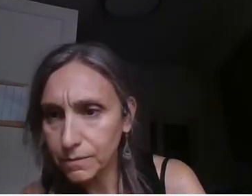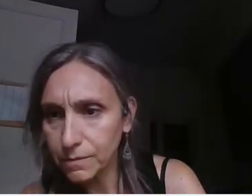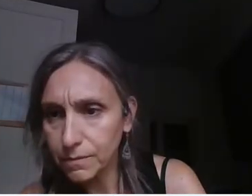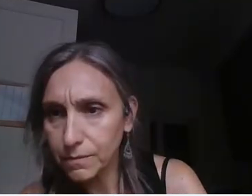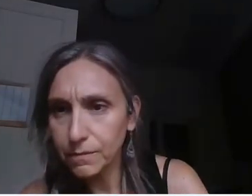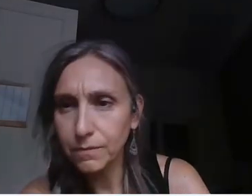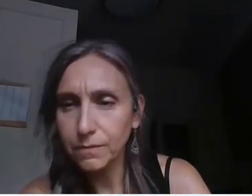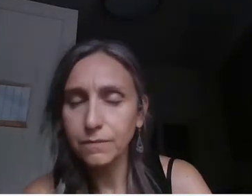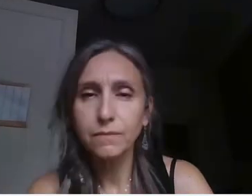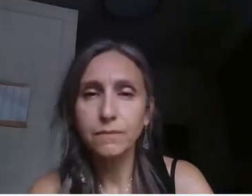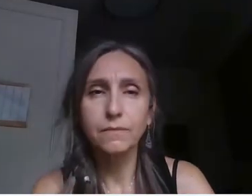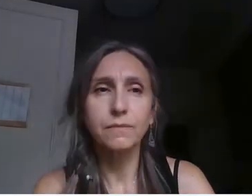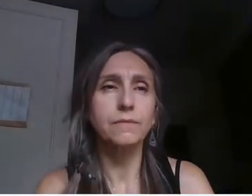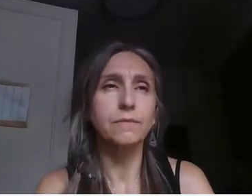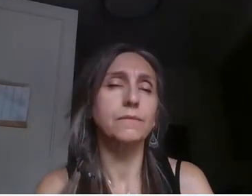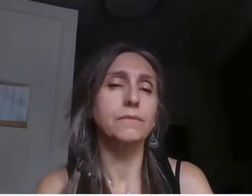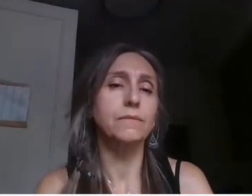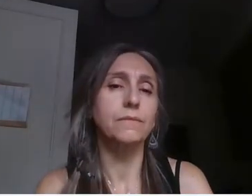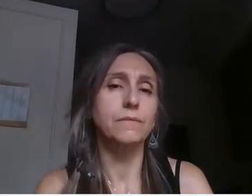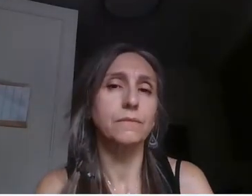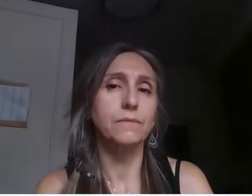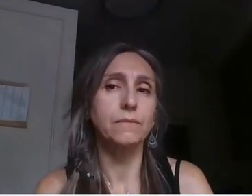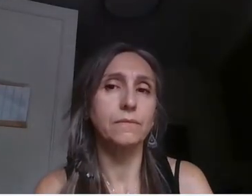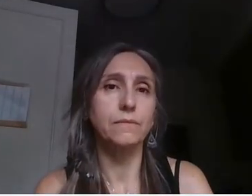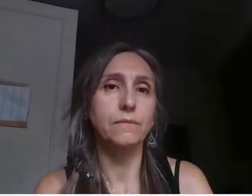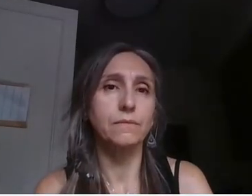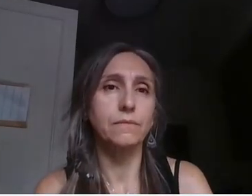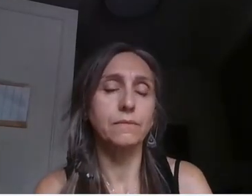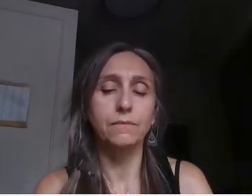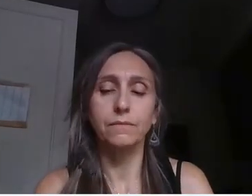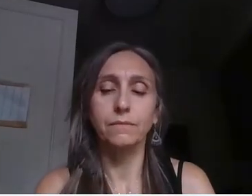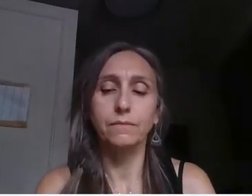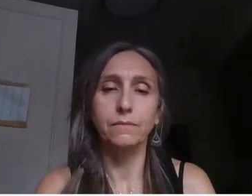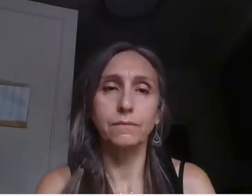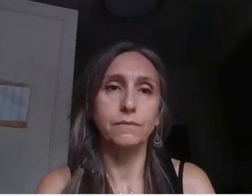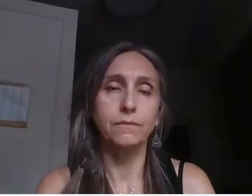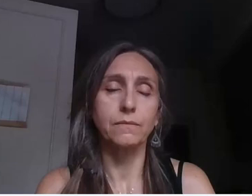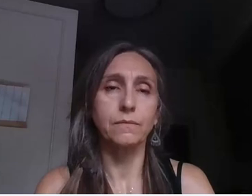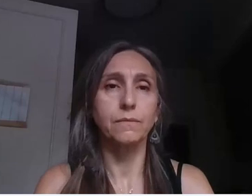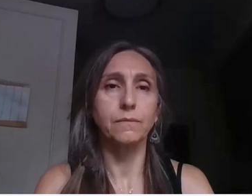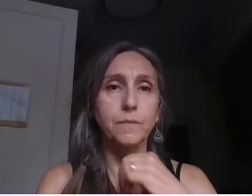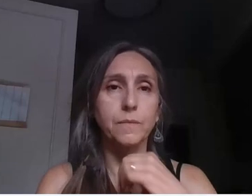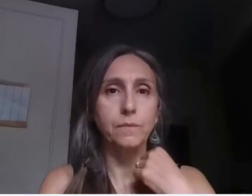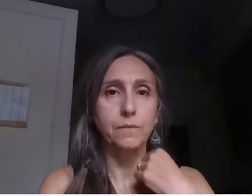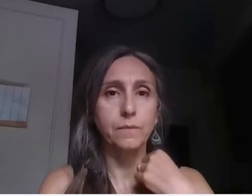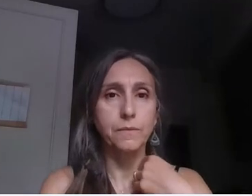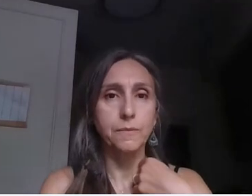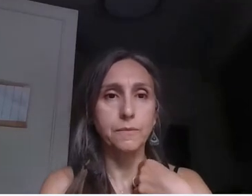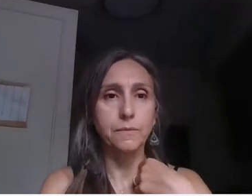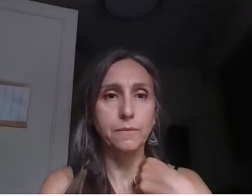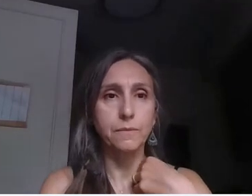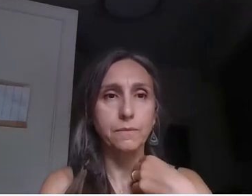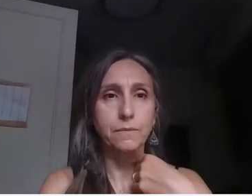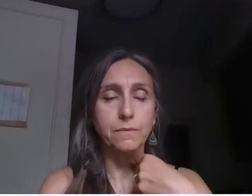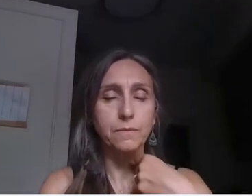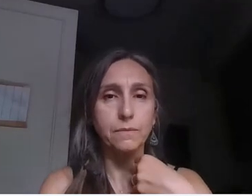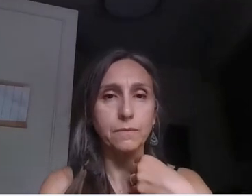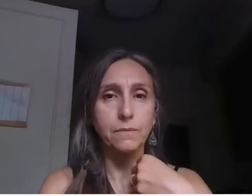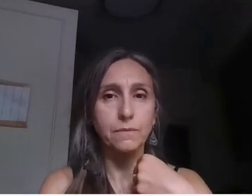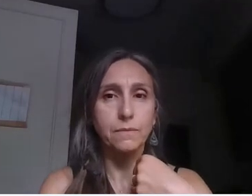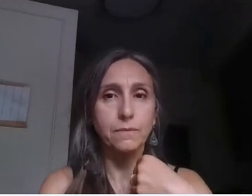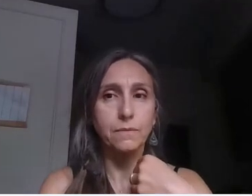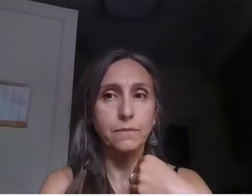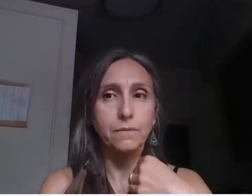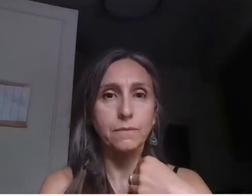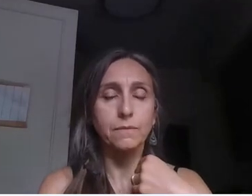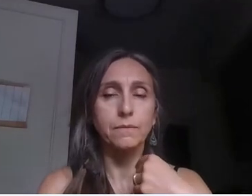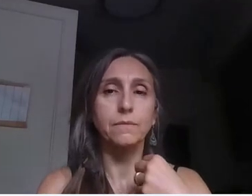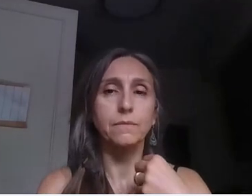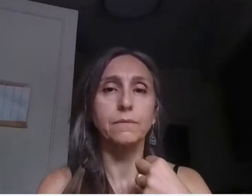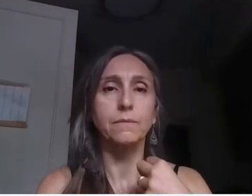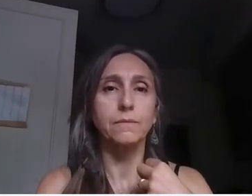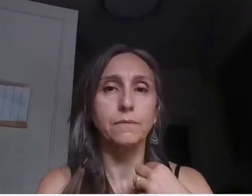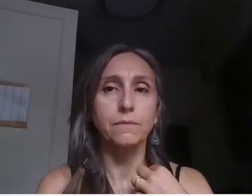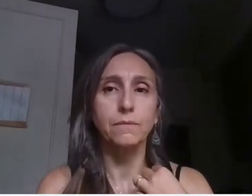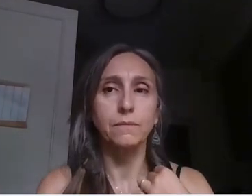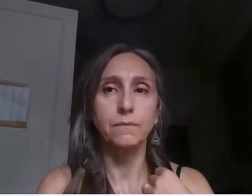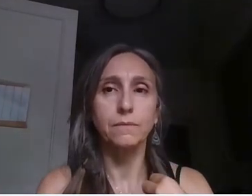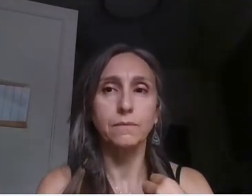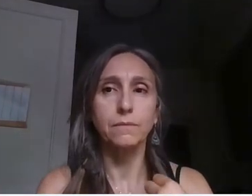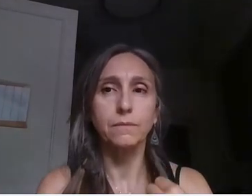un traffico spaventoso. Quello dicono no, guarda che hai superato, e quindi, voglio dire, dal punto di vista così anche di immagine non è che ci